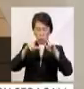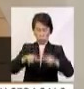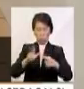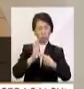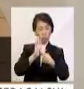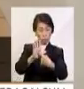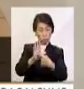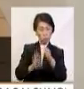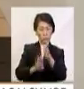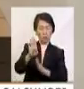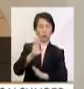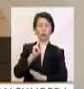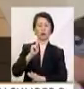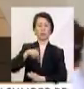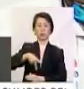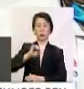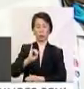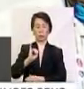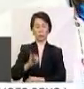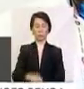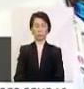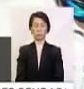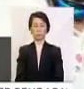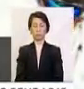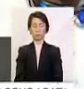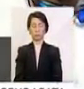petunjuk prestasi utama KPI.